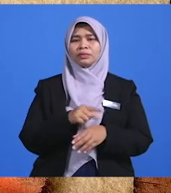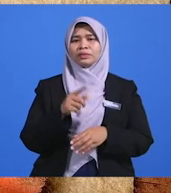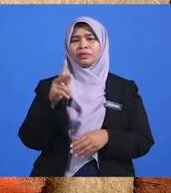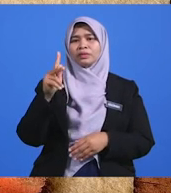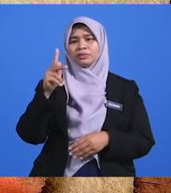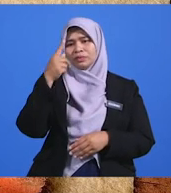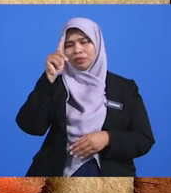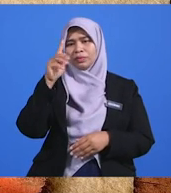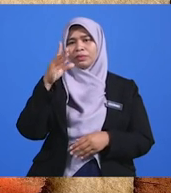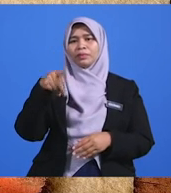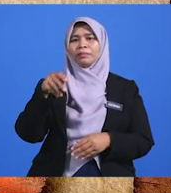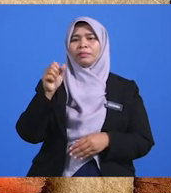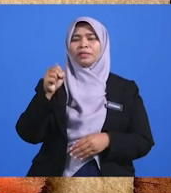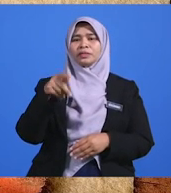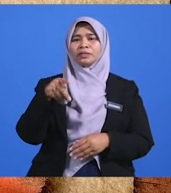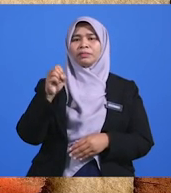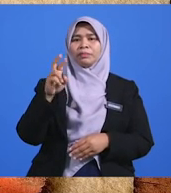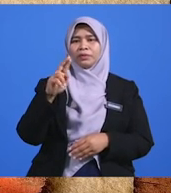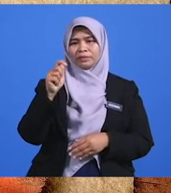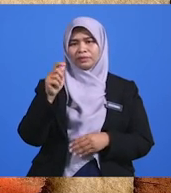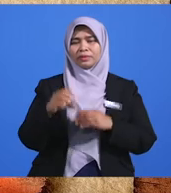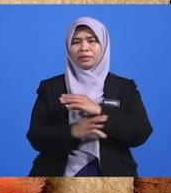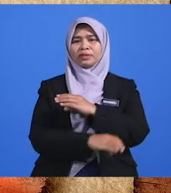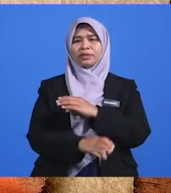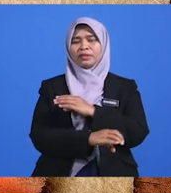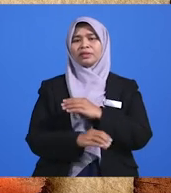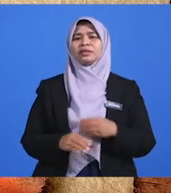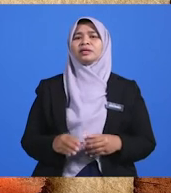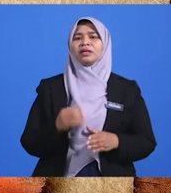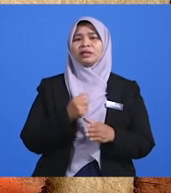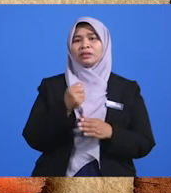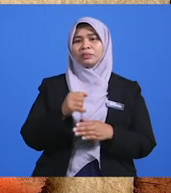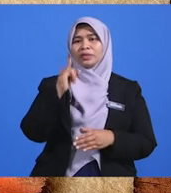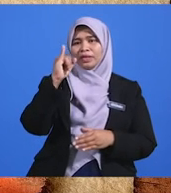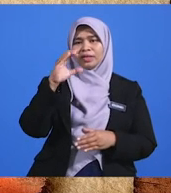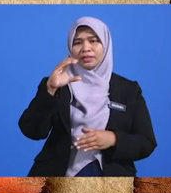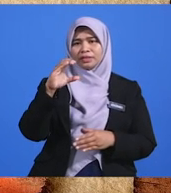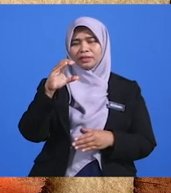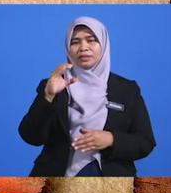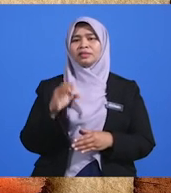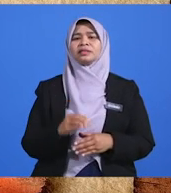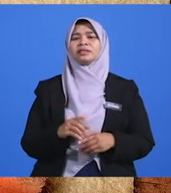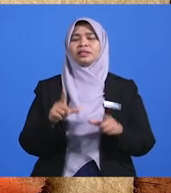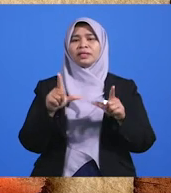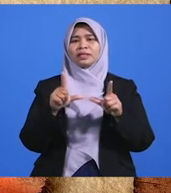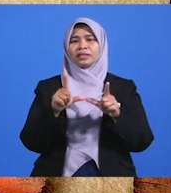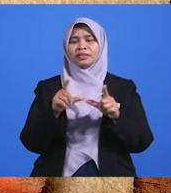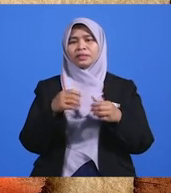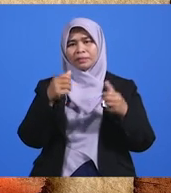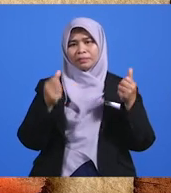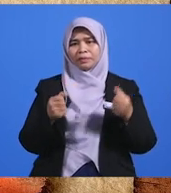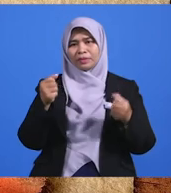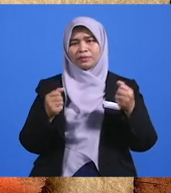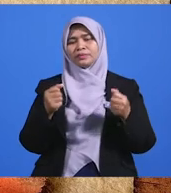Malaysia. Ia juga dapat dilihat pada kad kenalan, lesen memandu dan surat beranak